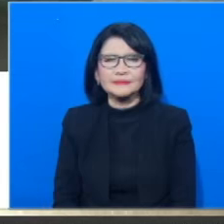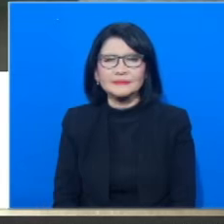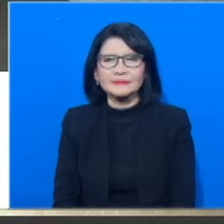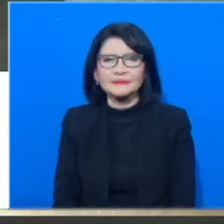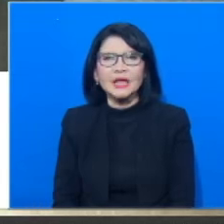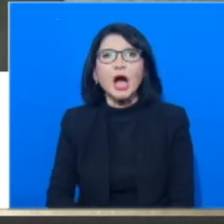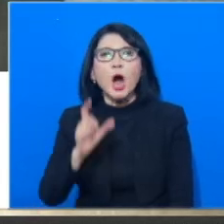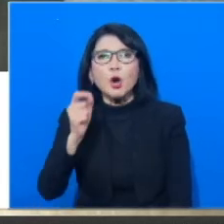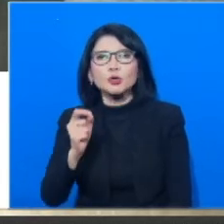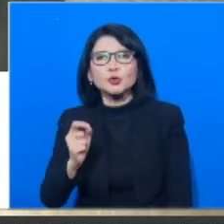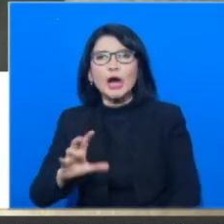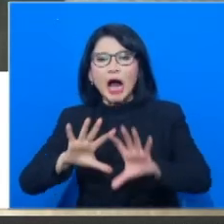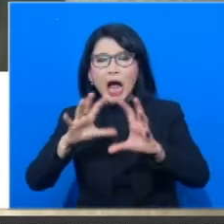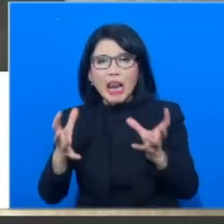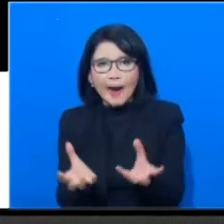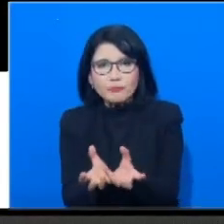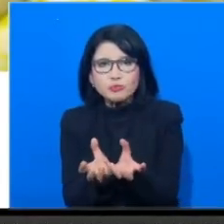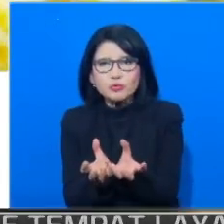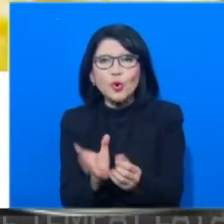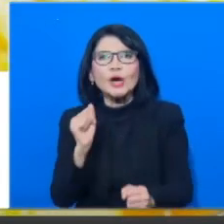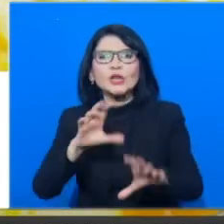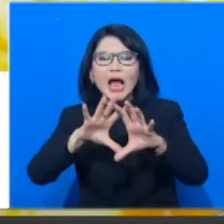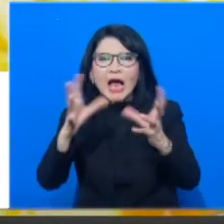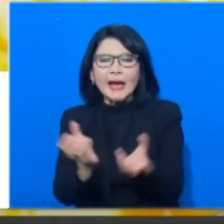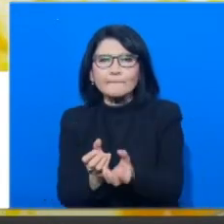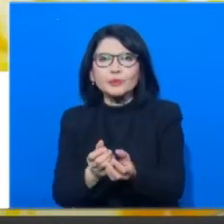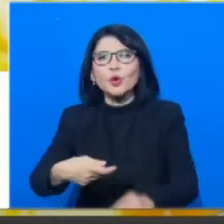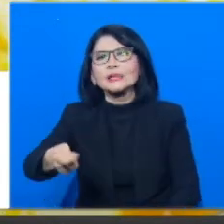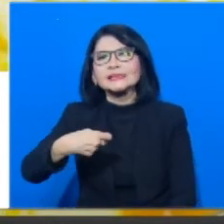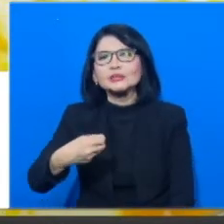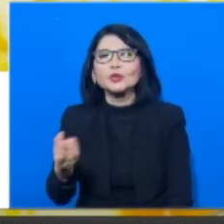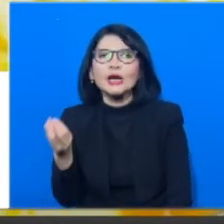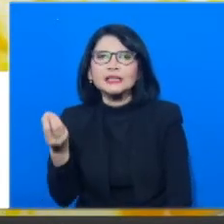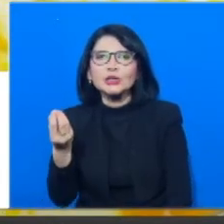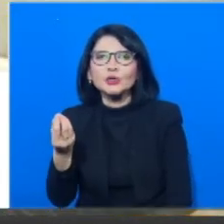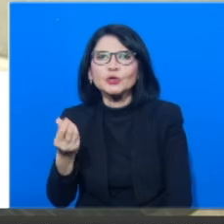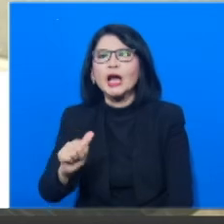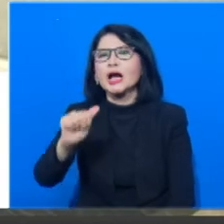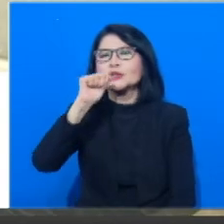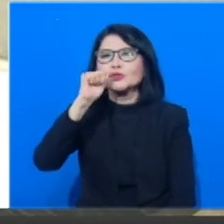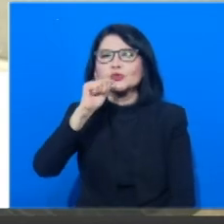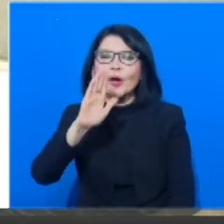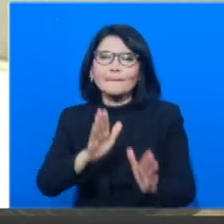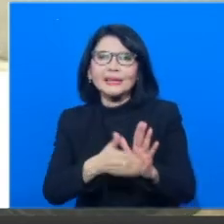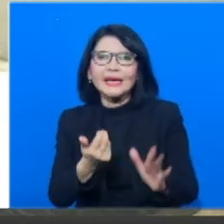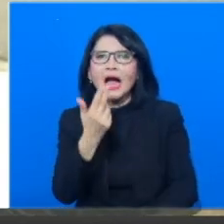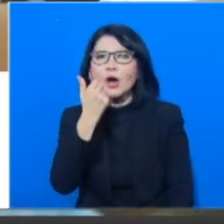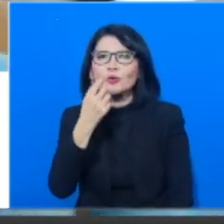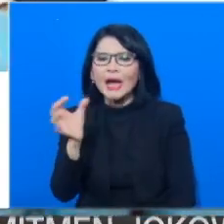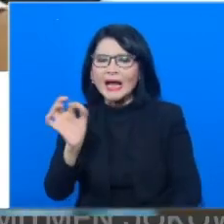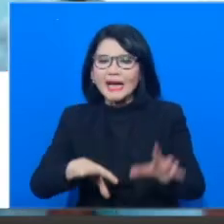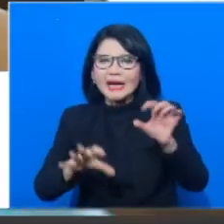Untuk donat labu, bahan-bahan yang digunakan adalah labu, terigu, telur, susu cair, mentega, gula pasir, garam, dan